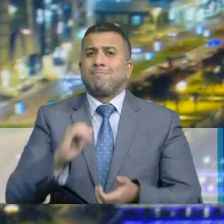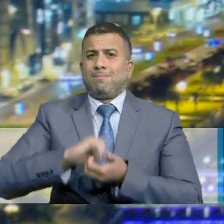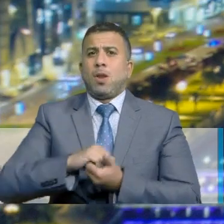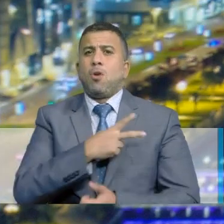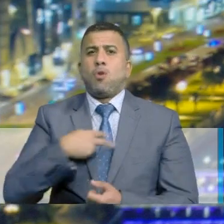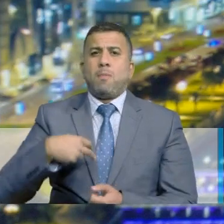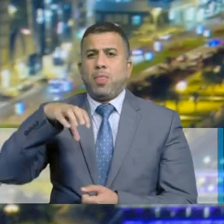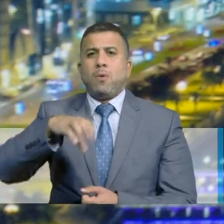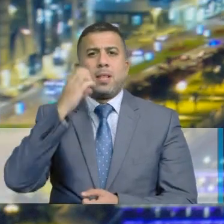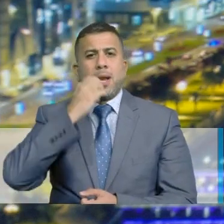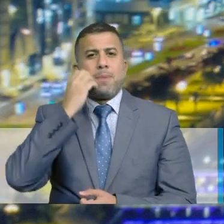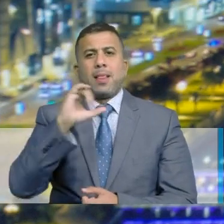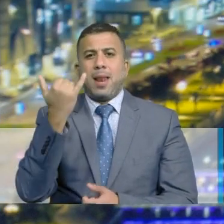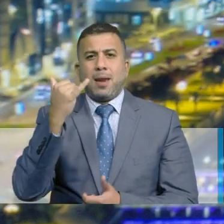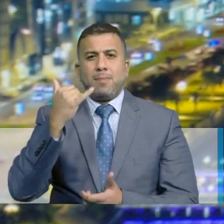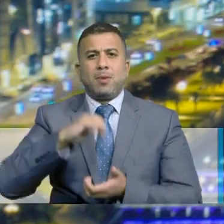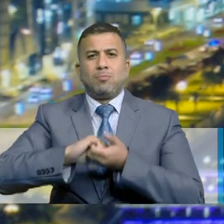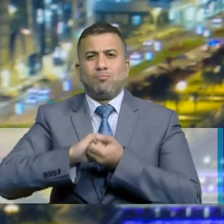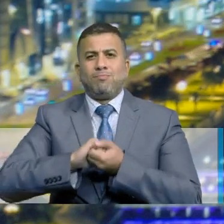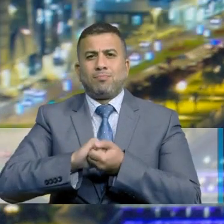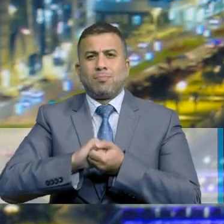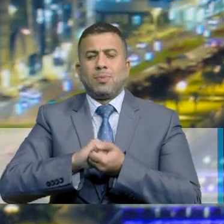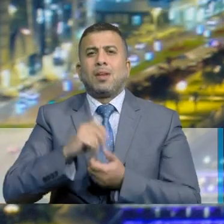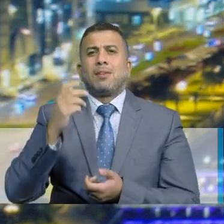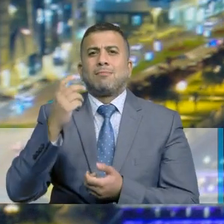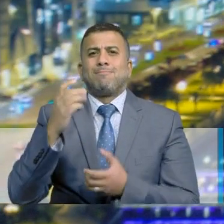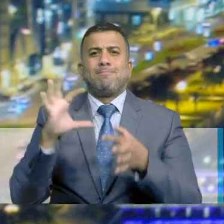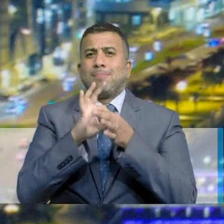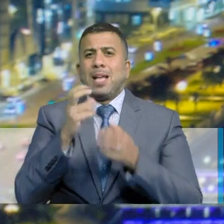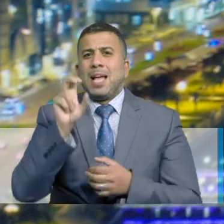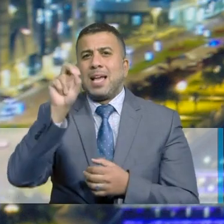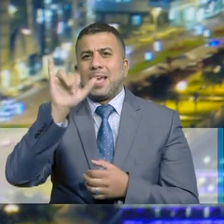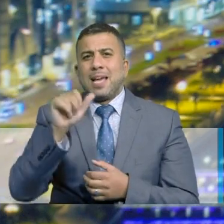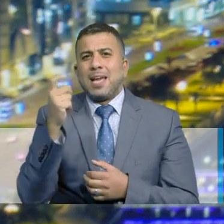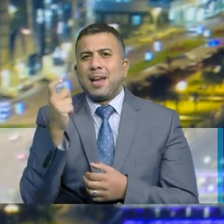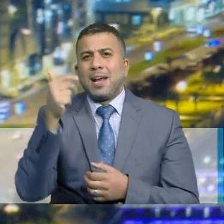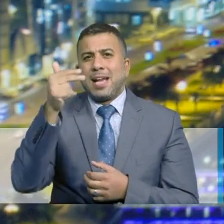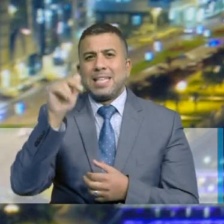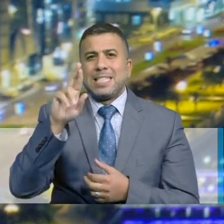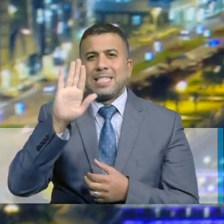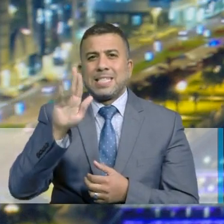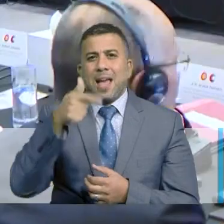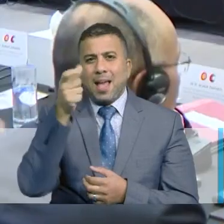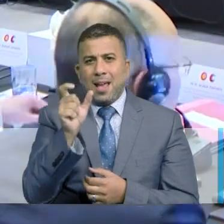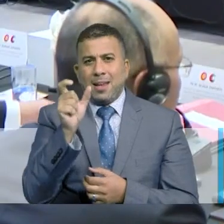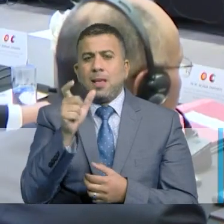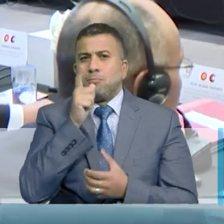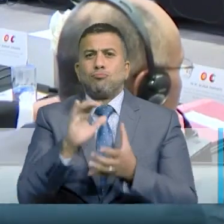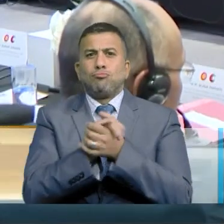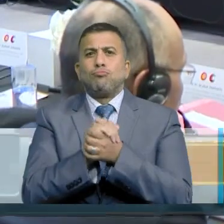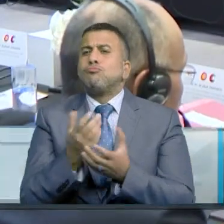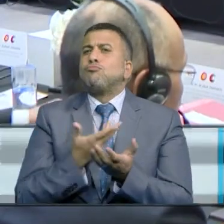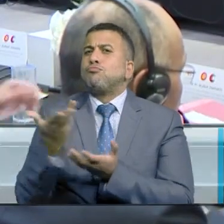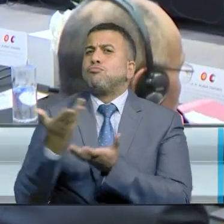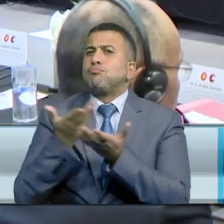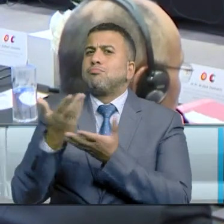اتفقت حكومه دوله الامارات العربيه المتحده وجمهوريه جرجستان صديقه على تعزيز قطر التعاون